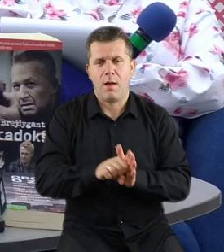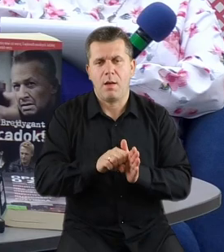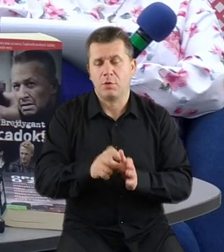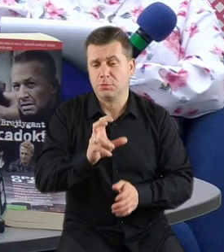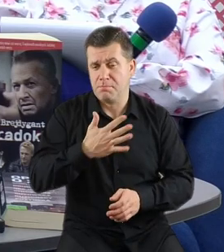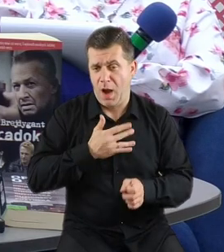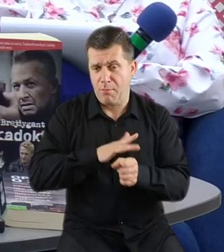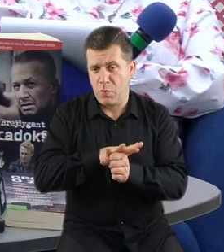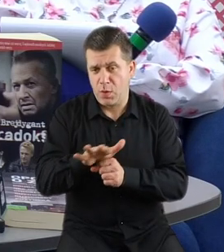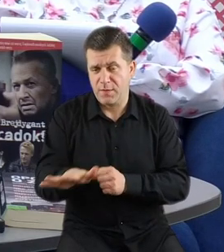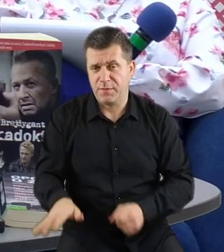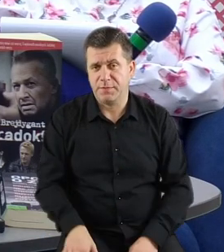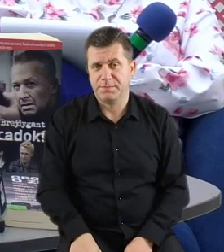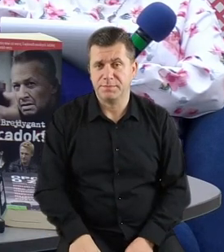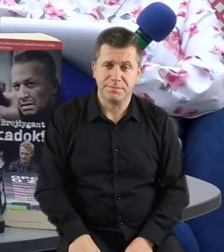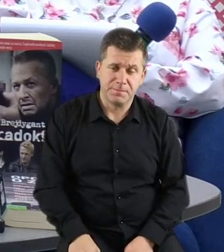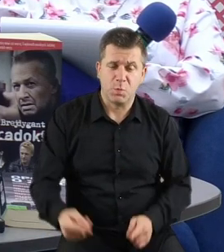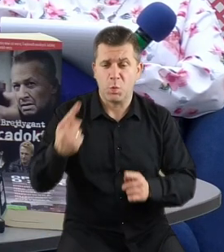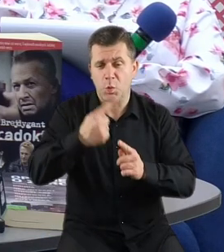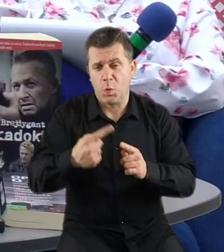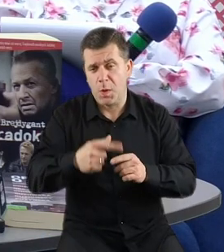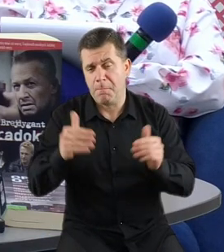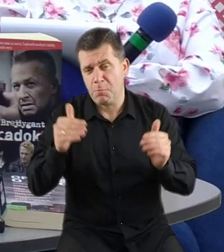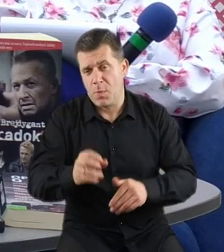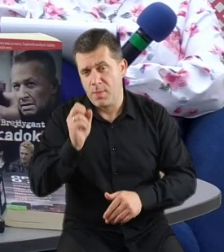mam wpływ? No jakiś tam, to